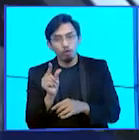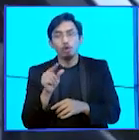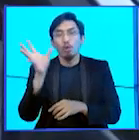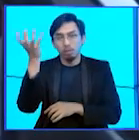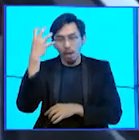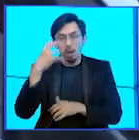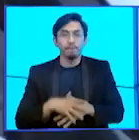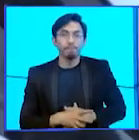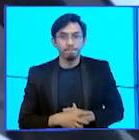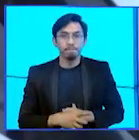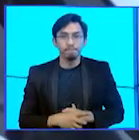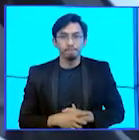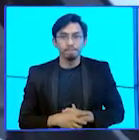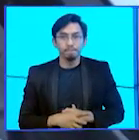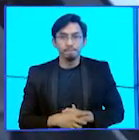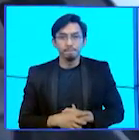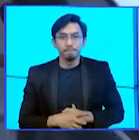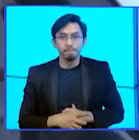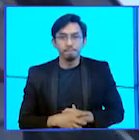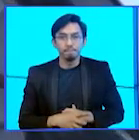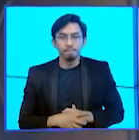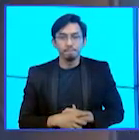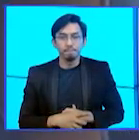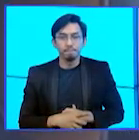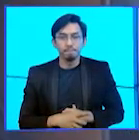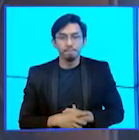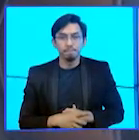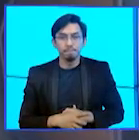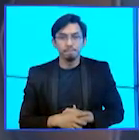Dengan tanggal. Red atau apapun itu kena.